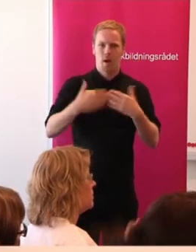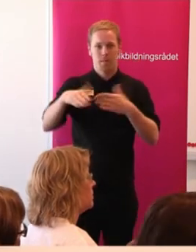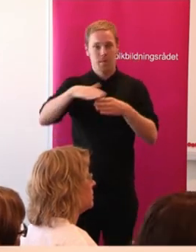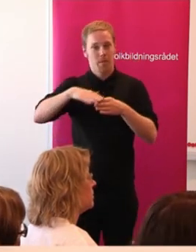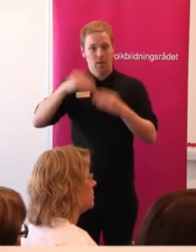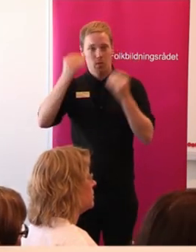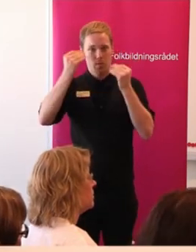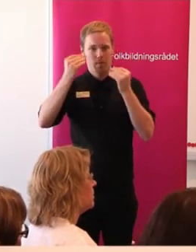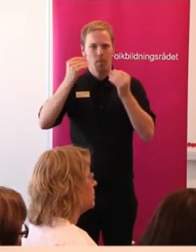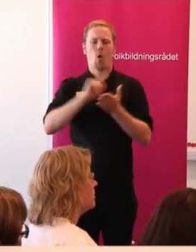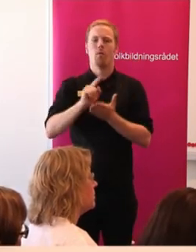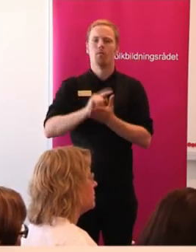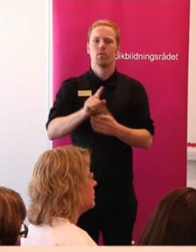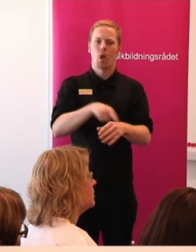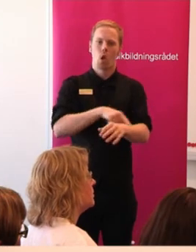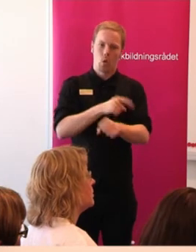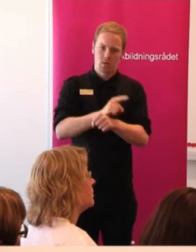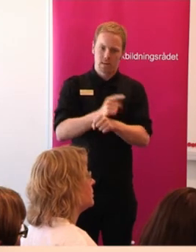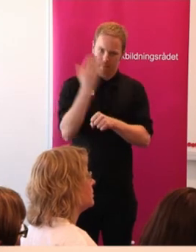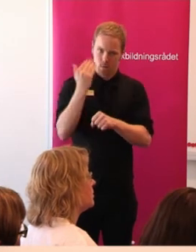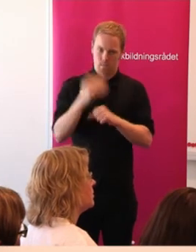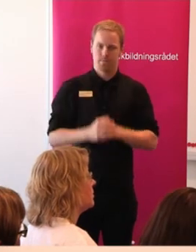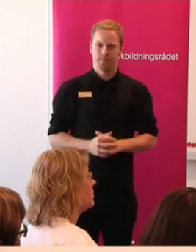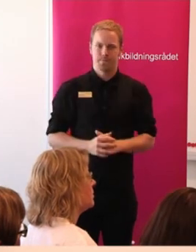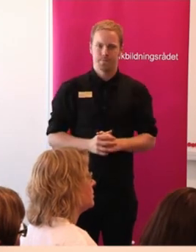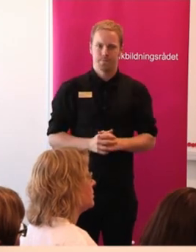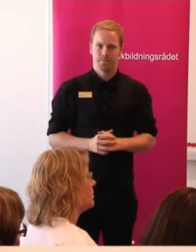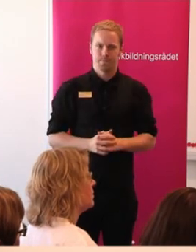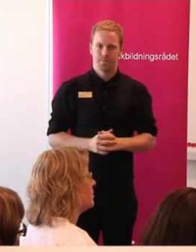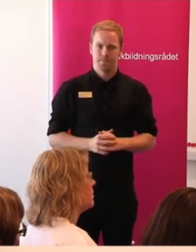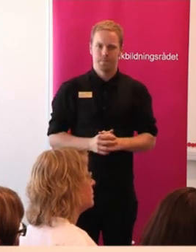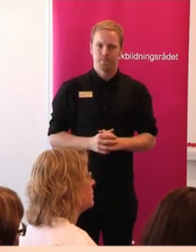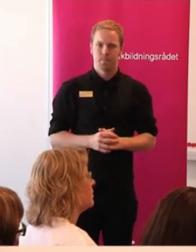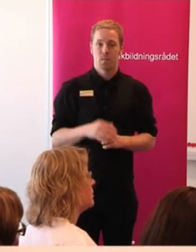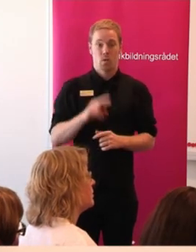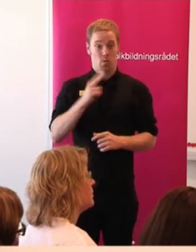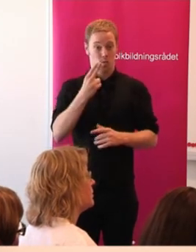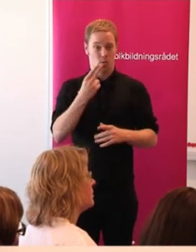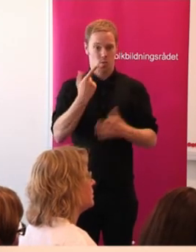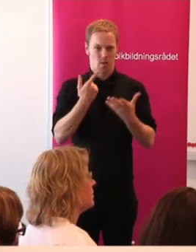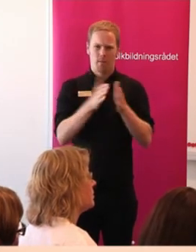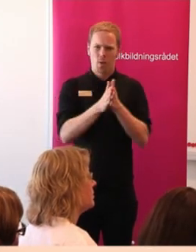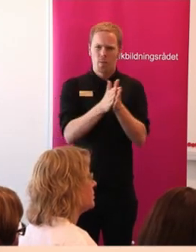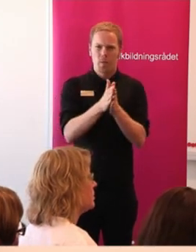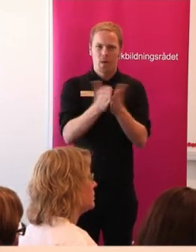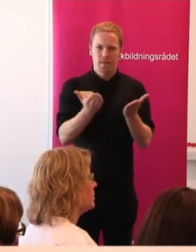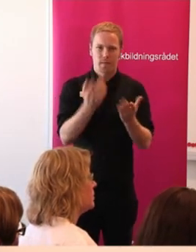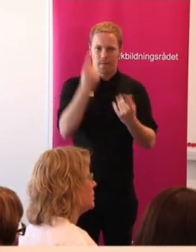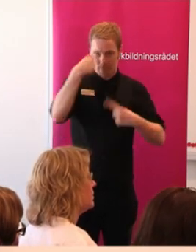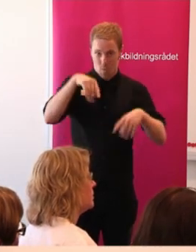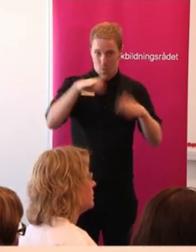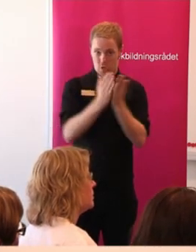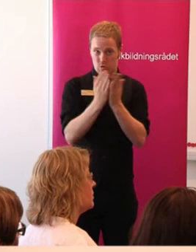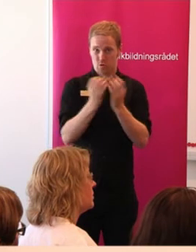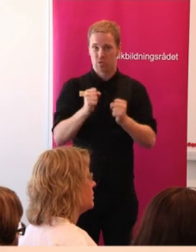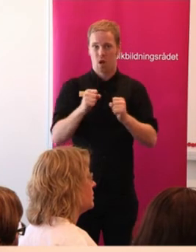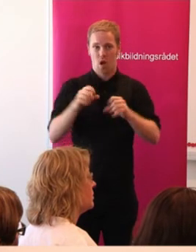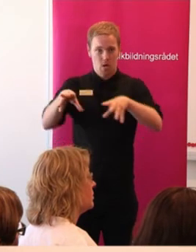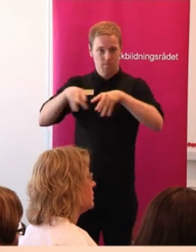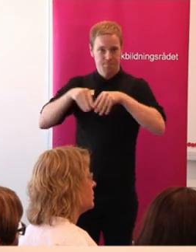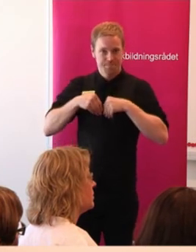Så det som var den stora utmaningen nu, det var ju faktiskt att folkhögskolorna skulle både acceptera och tycka det var okej och ta de